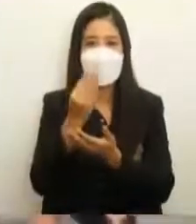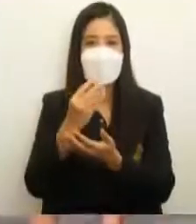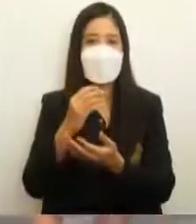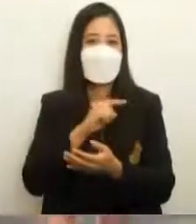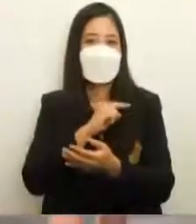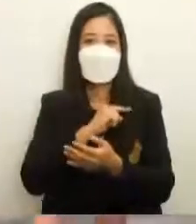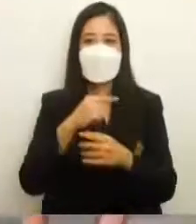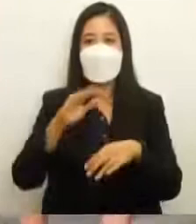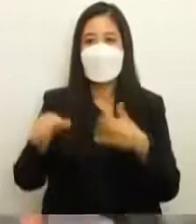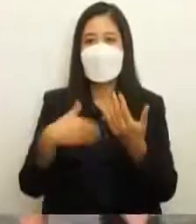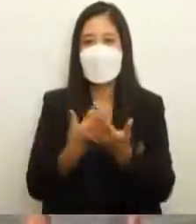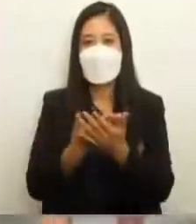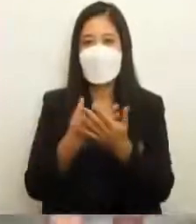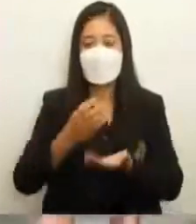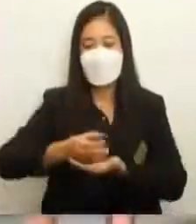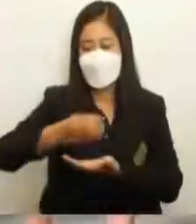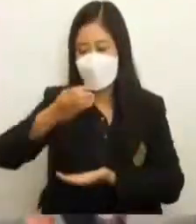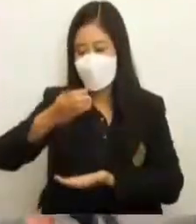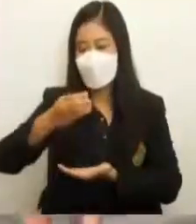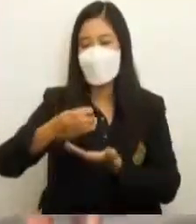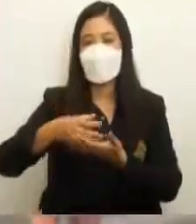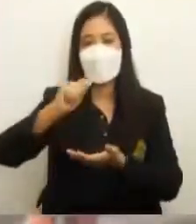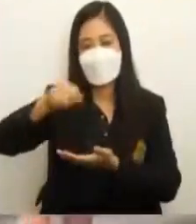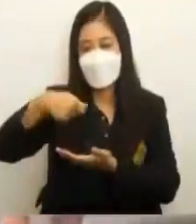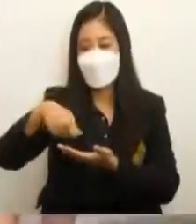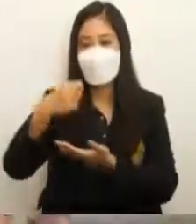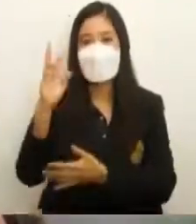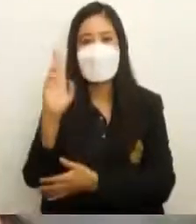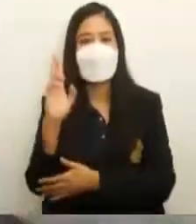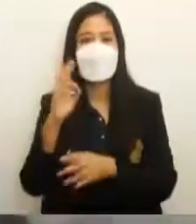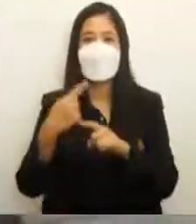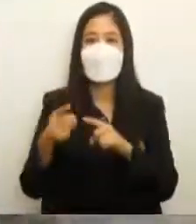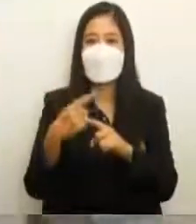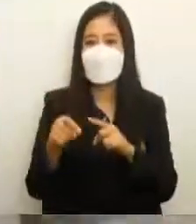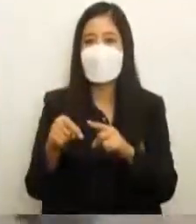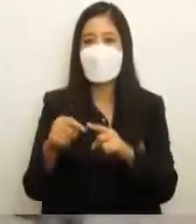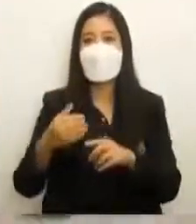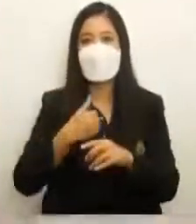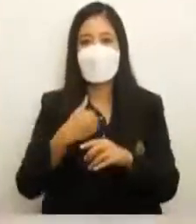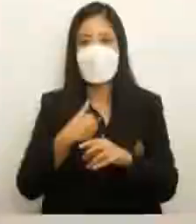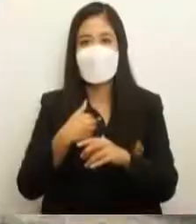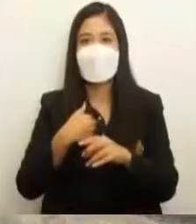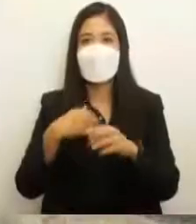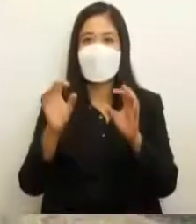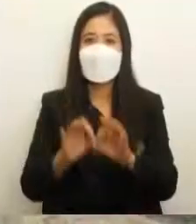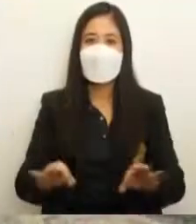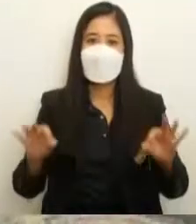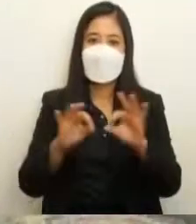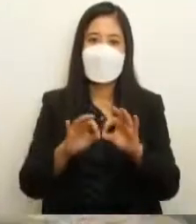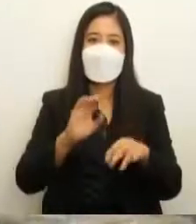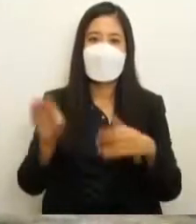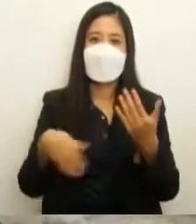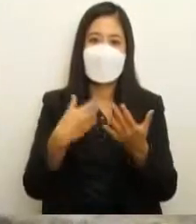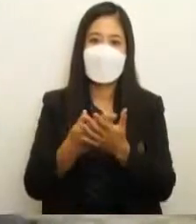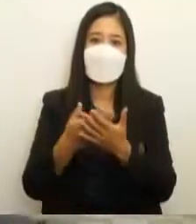องไม่ว่าจะเป็นขวดน้ำหรืออาหารกลางวันในบางคนนะคะรวมทั้งสิ่งที่สำคัญอีกคือเห็นเด็กตัวน้อย